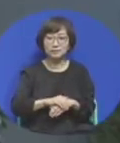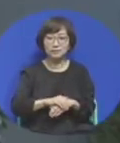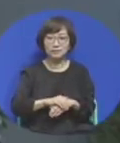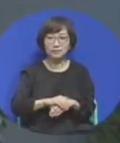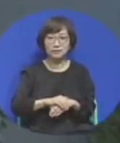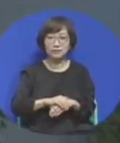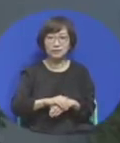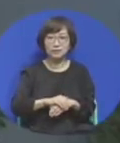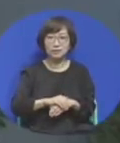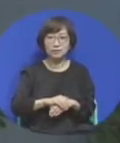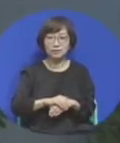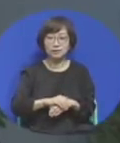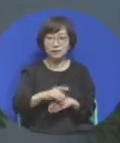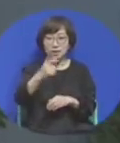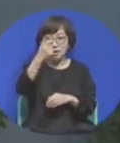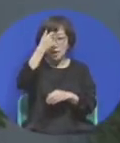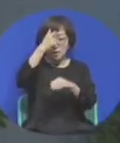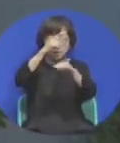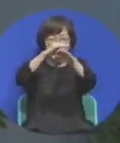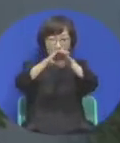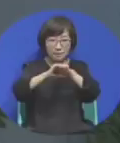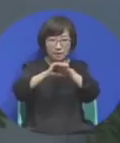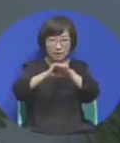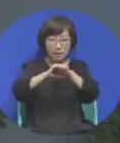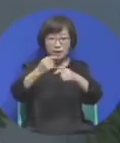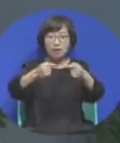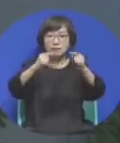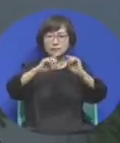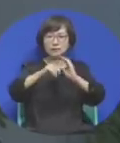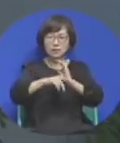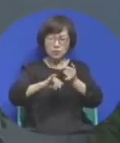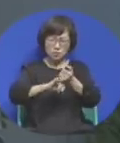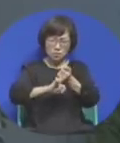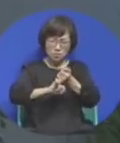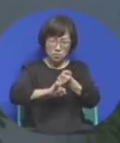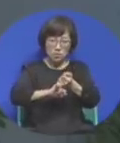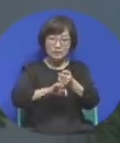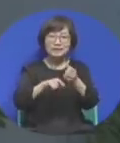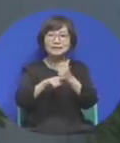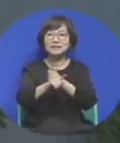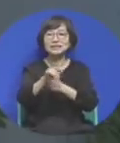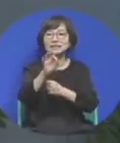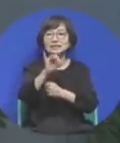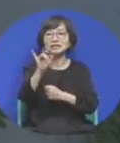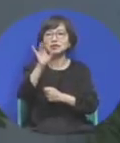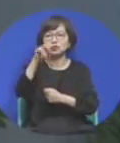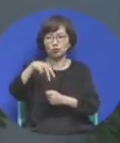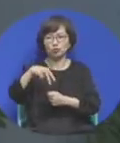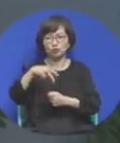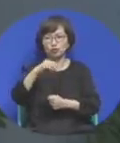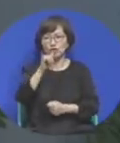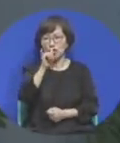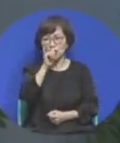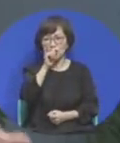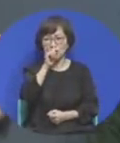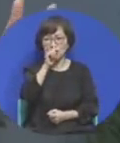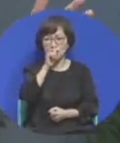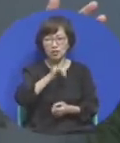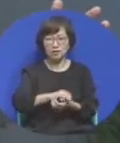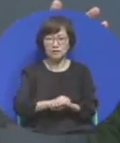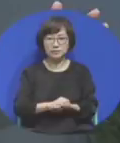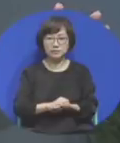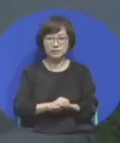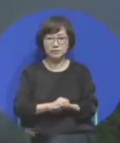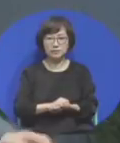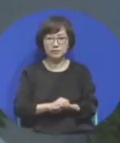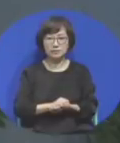예배 들어오니까 다음 주부터 안 오면 돼요. This worship is a tremendous thing. If you have no reason to be here, you don't need to come starting next week. 어떤 사람 막